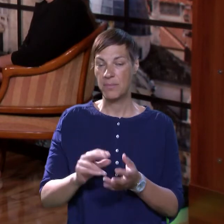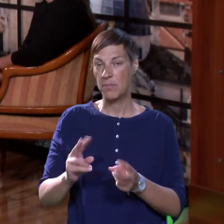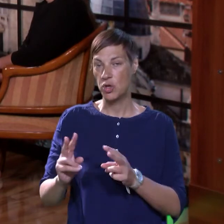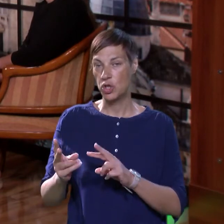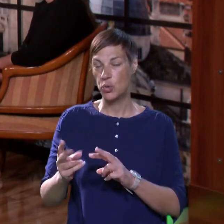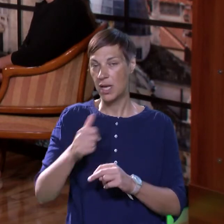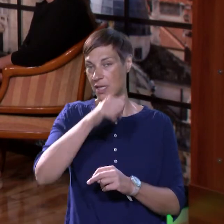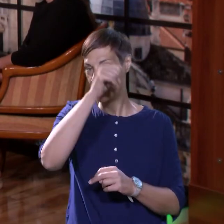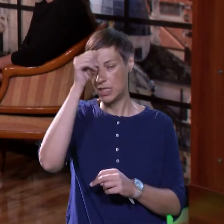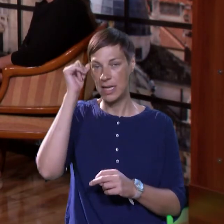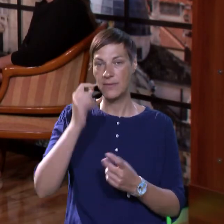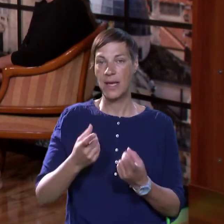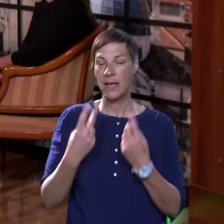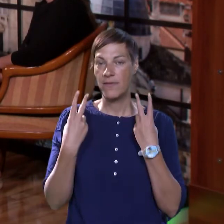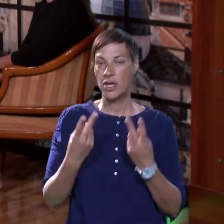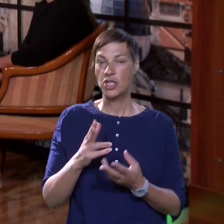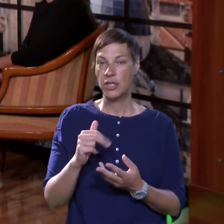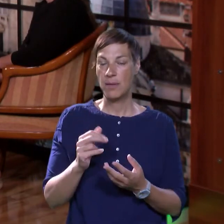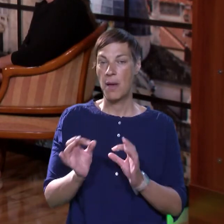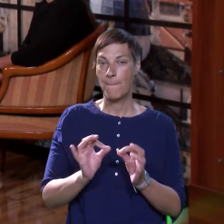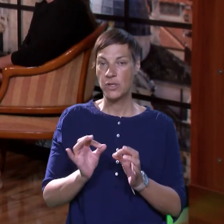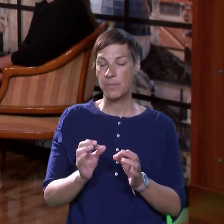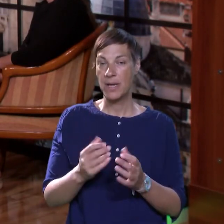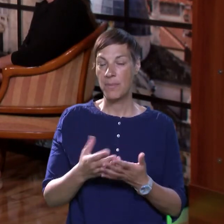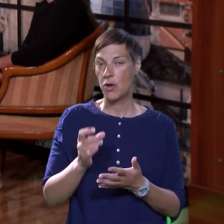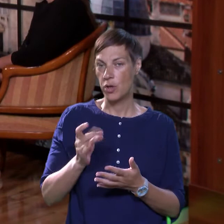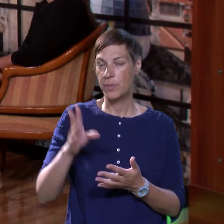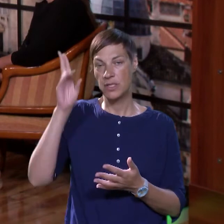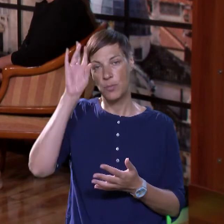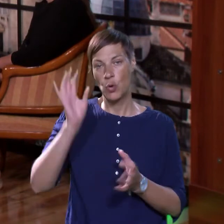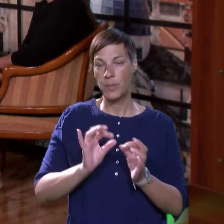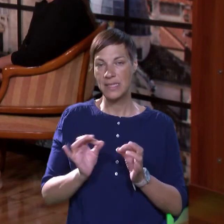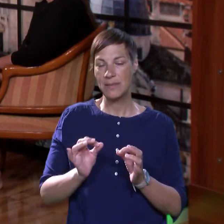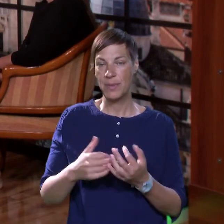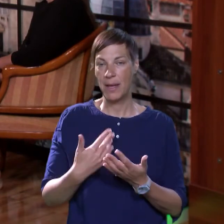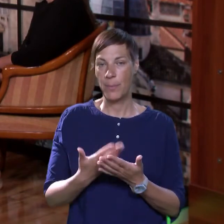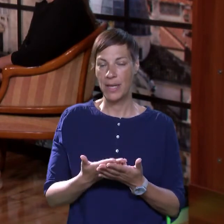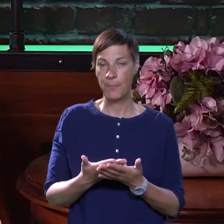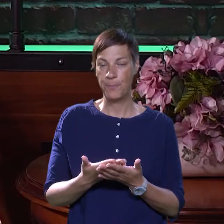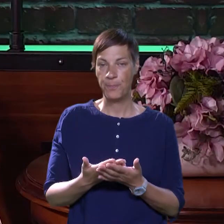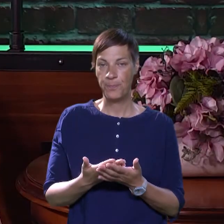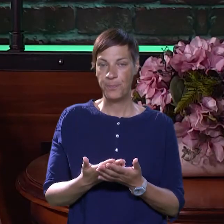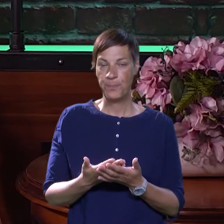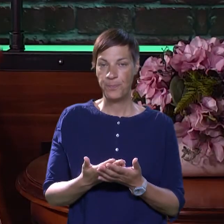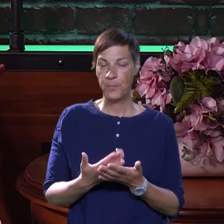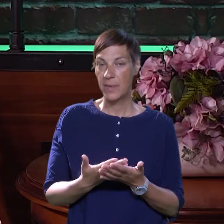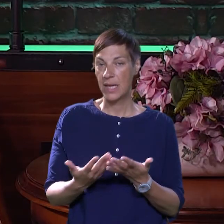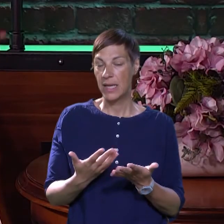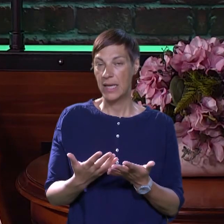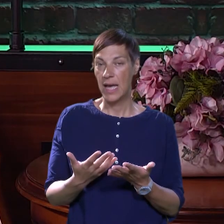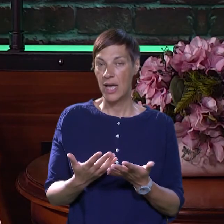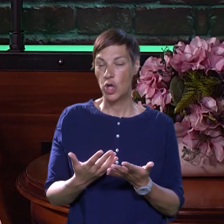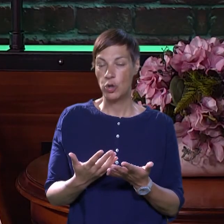nekako drugačije nazvat, ali važno je da imamo one koji su spremni, oni koji brzo mogu biti spremni i ovu, dakle,